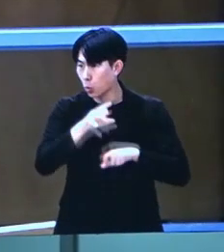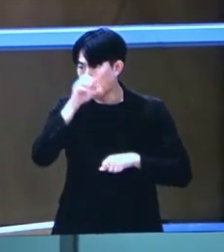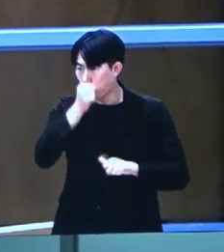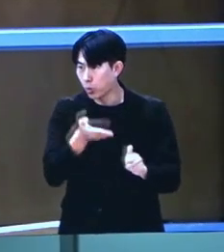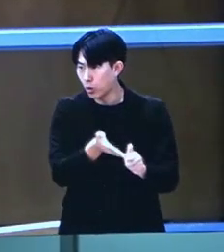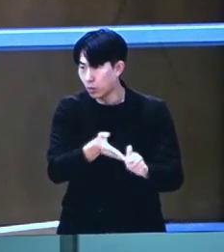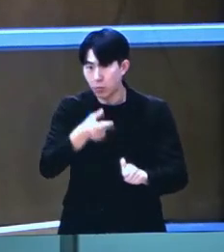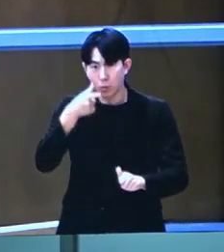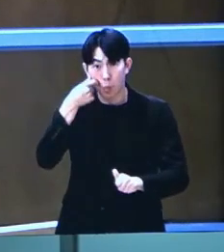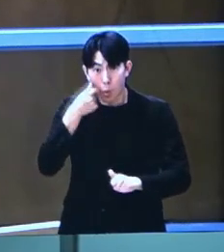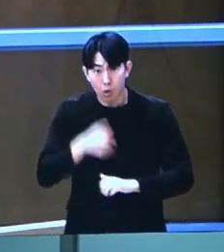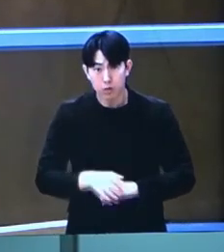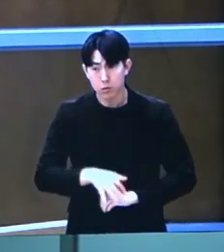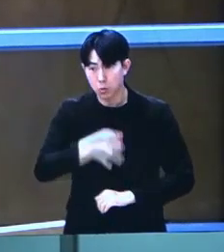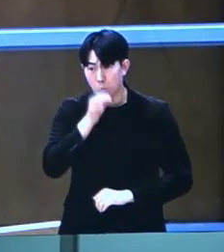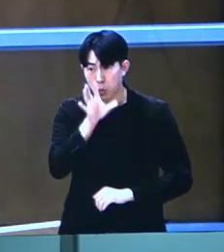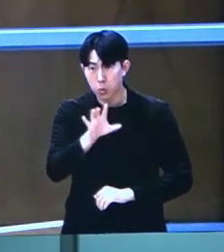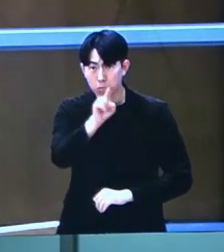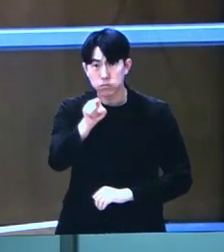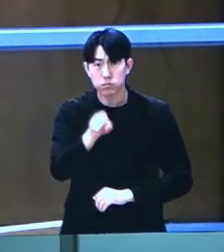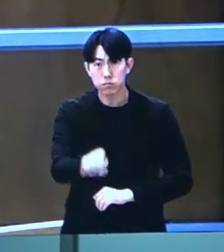책임지는 것이 불가능한 것인지요?